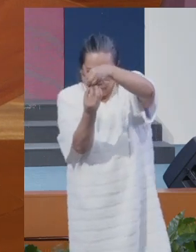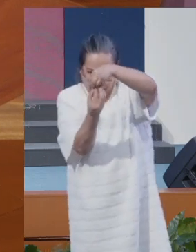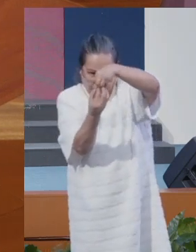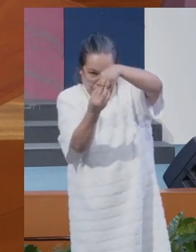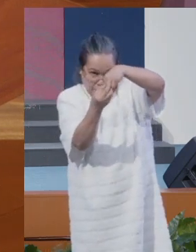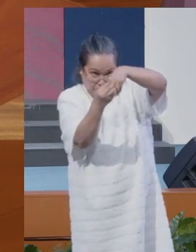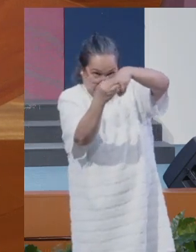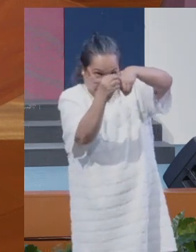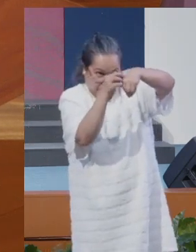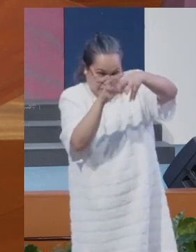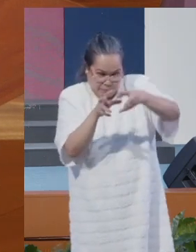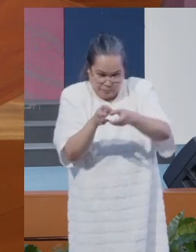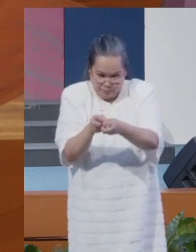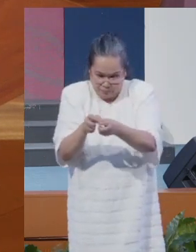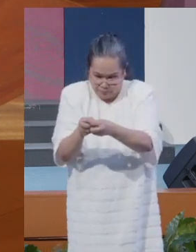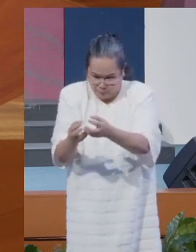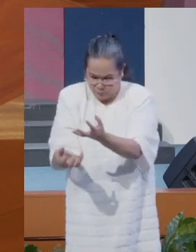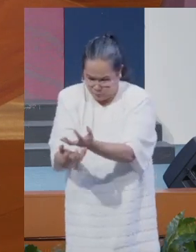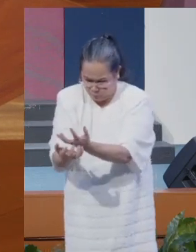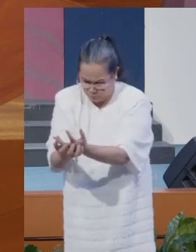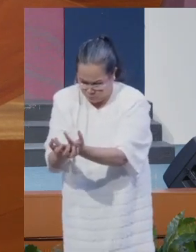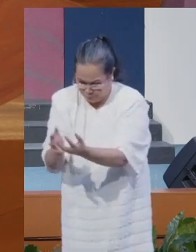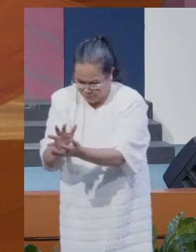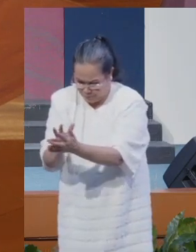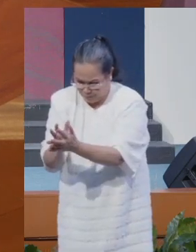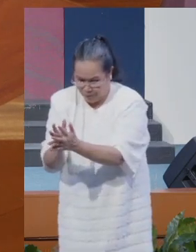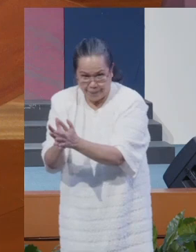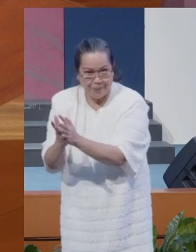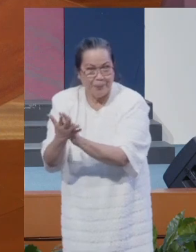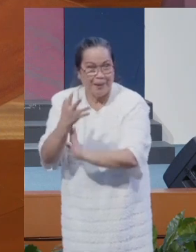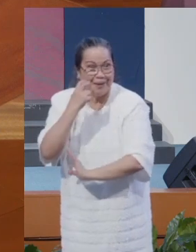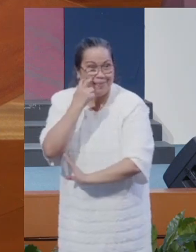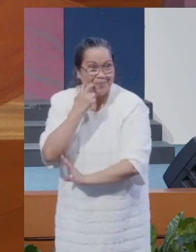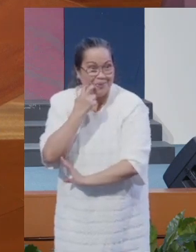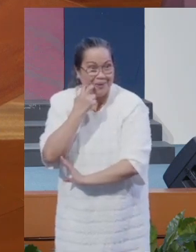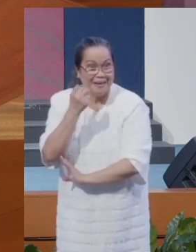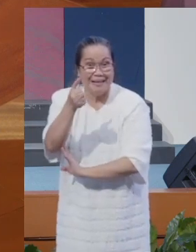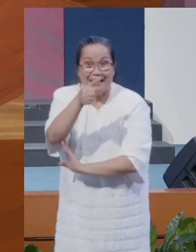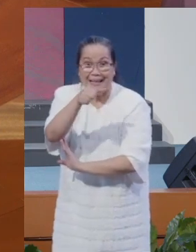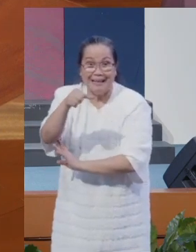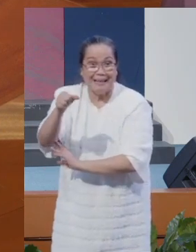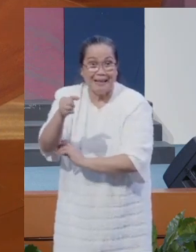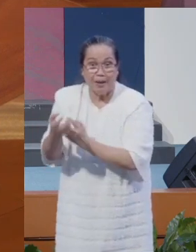no? Pakukuluan nila yon. Siyempre, ang kahit na anong pinakuluan,